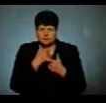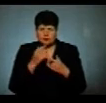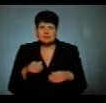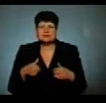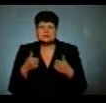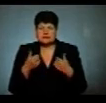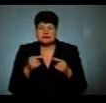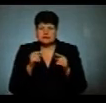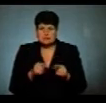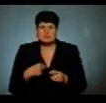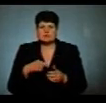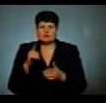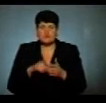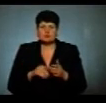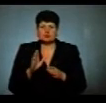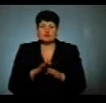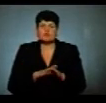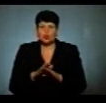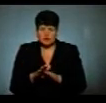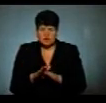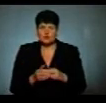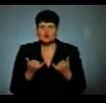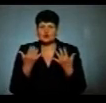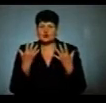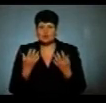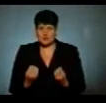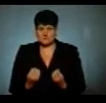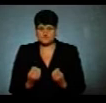відома, і ми сподіваємося, що буде виконання. З сьогоднішнього дня